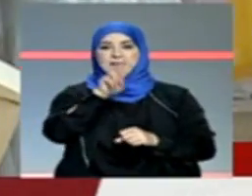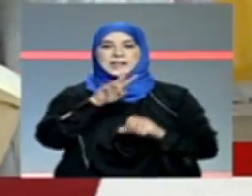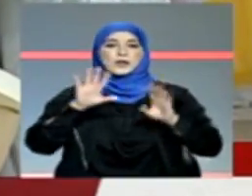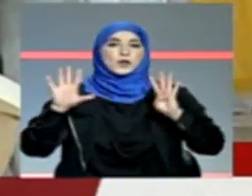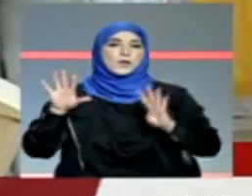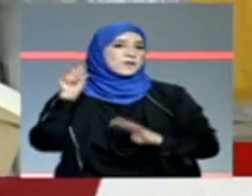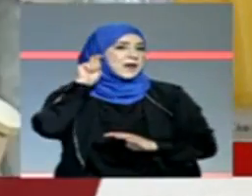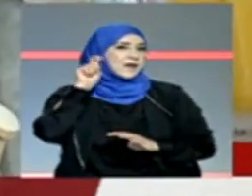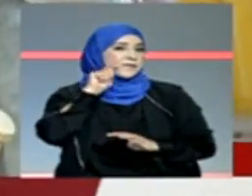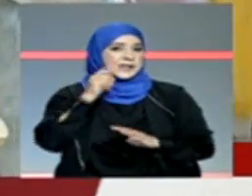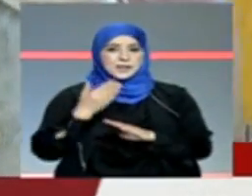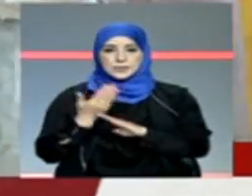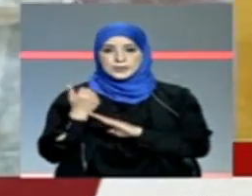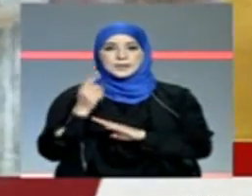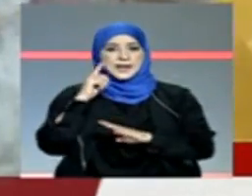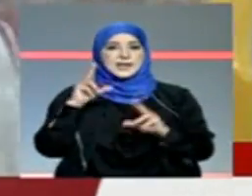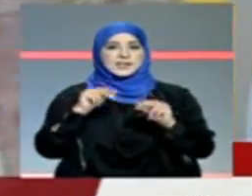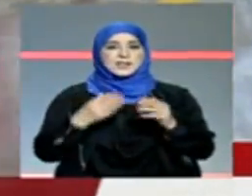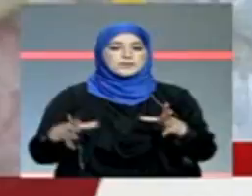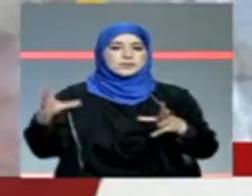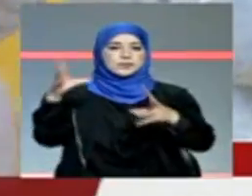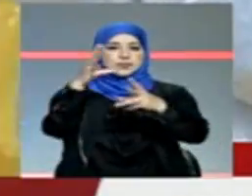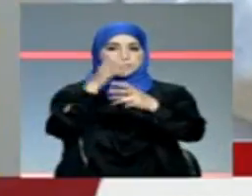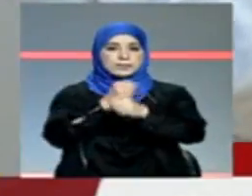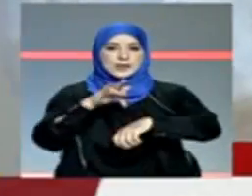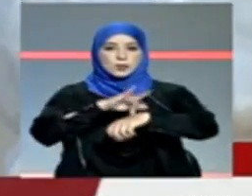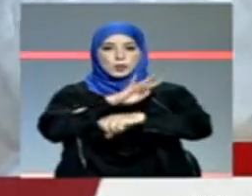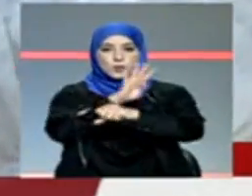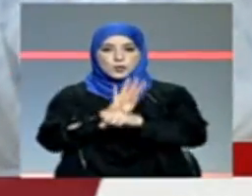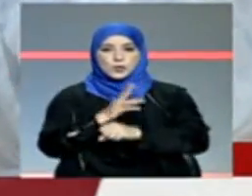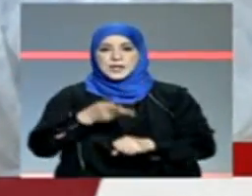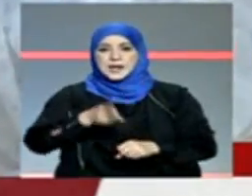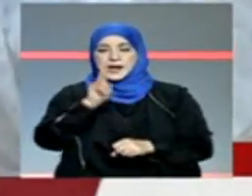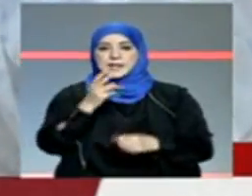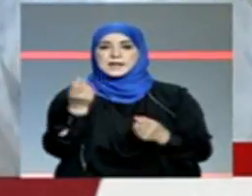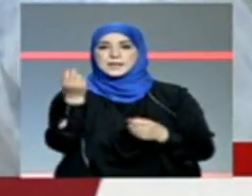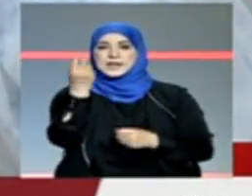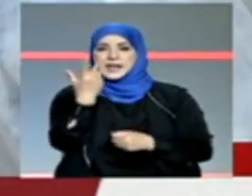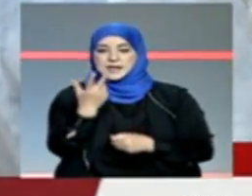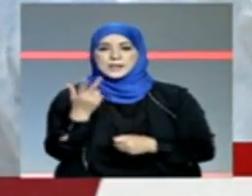من أفريل المنقضي، كما ارتفع إجمالي الإصابات إلى أكثر من